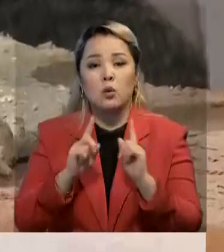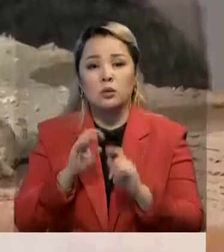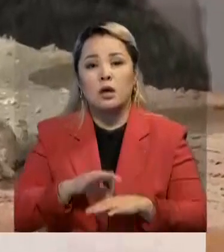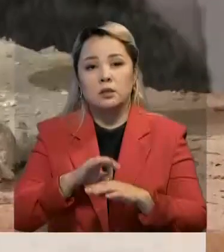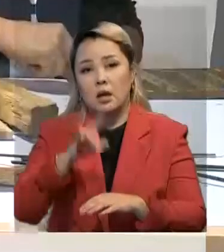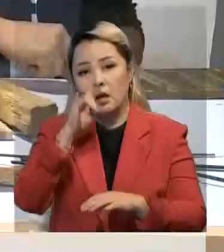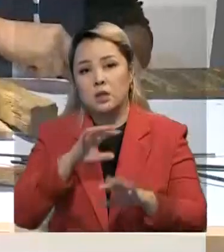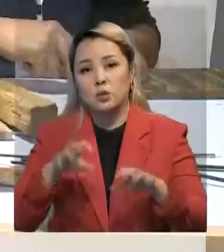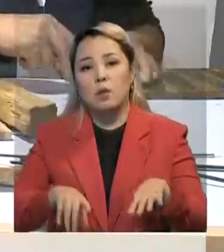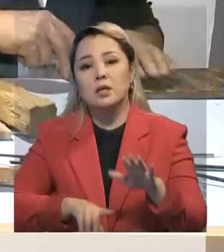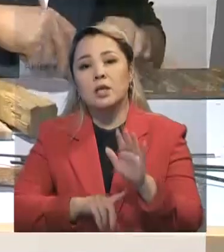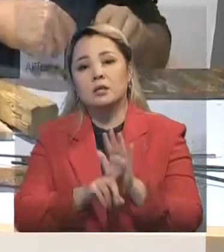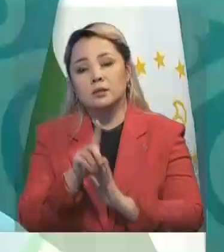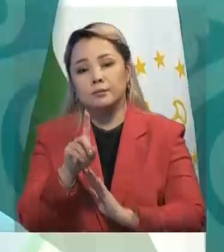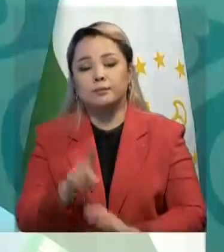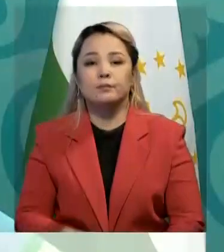Қазақстанның төрағалығымен басталды.